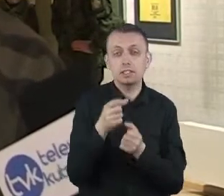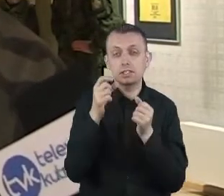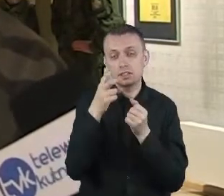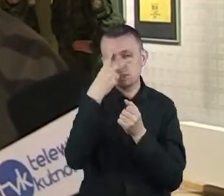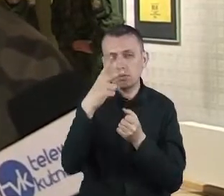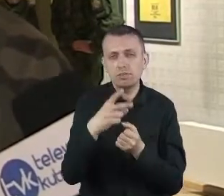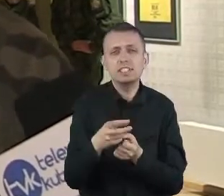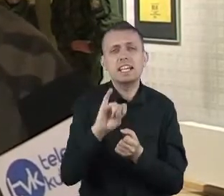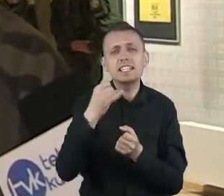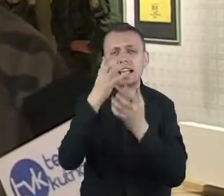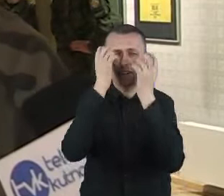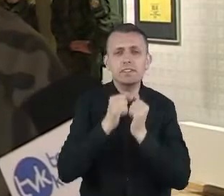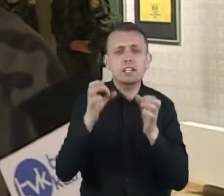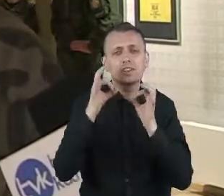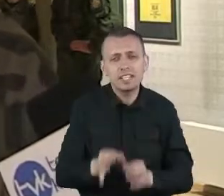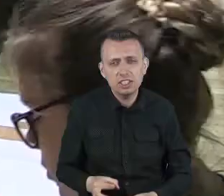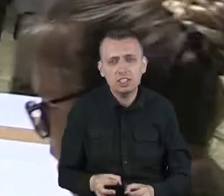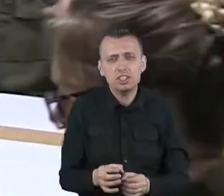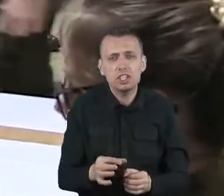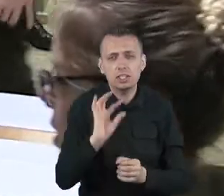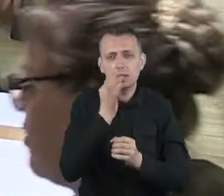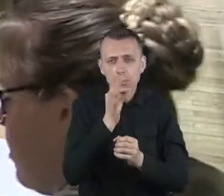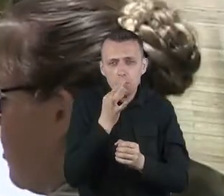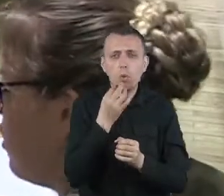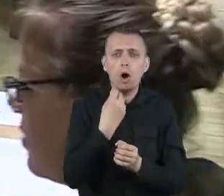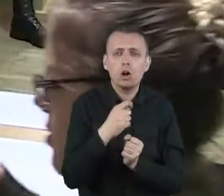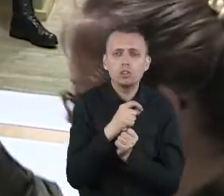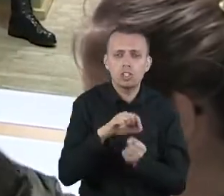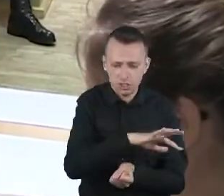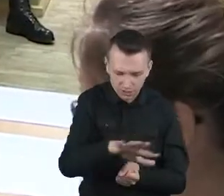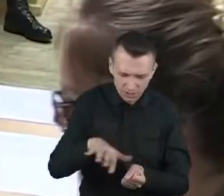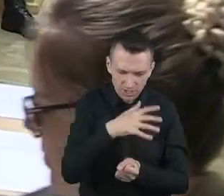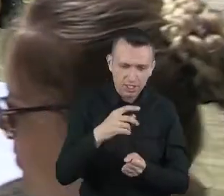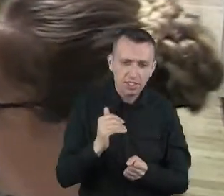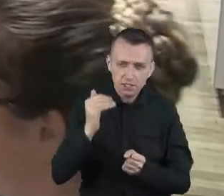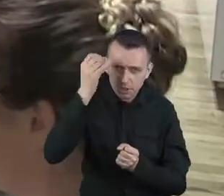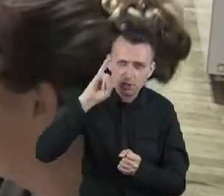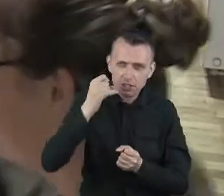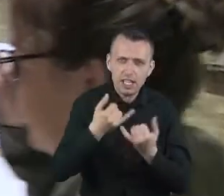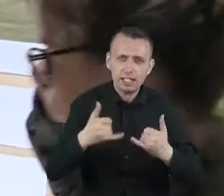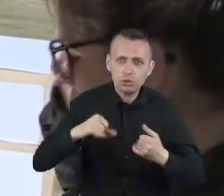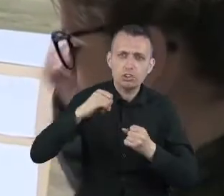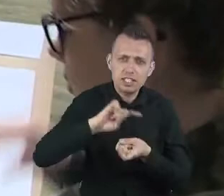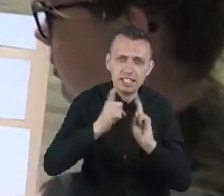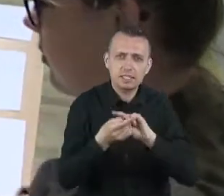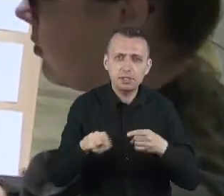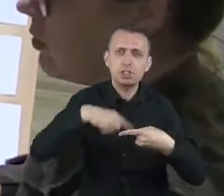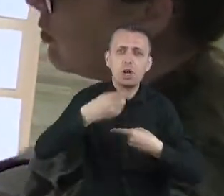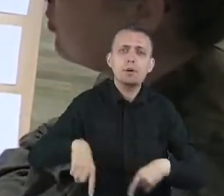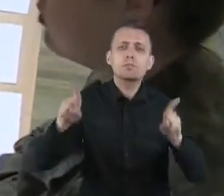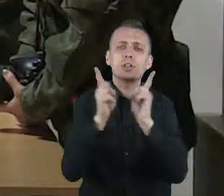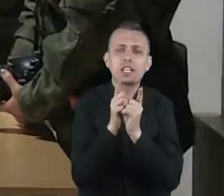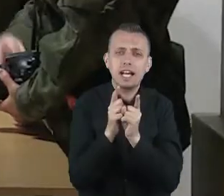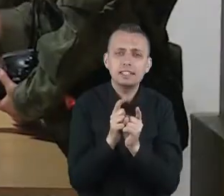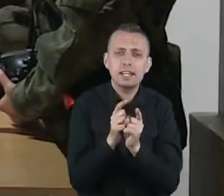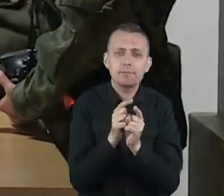teraźniejszości. Jak to wygląda dzisiaj wśród młodzieży, wśród dorosłych, jakie są różnice. jak można to zmienić. Po spotkaniu przedstawiciele